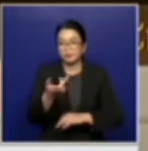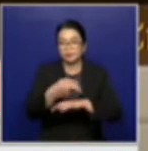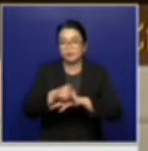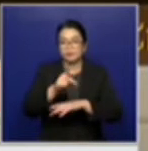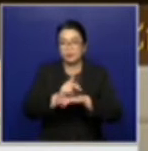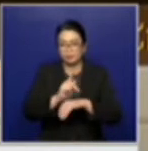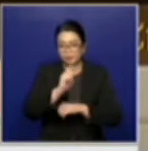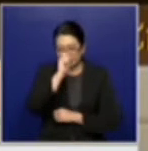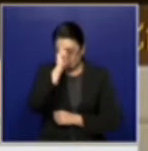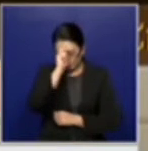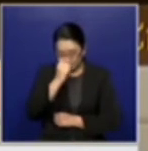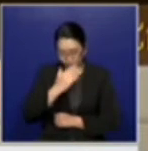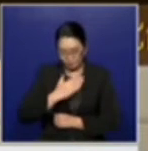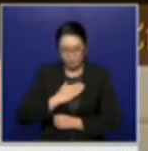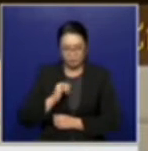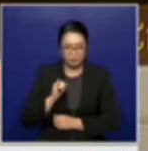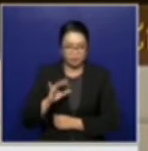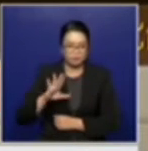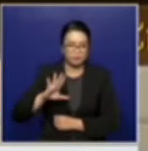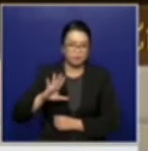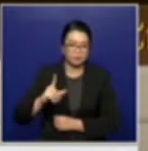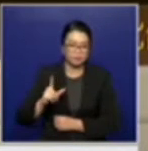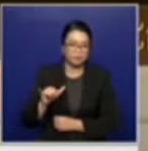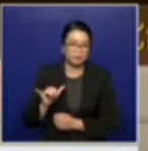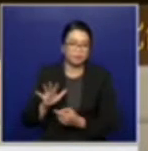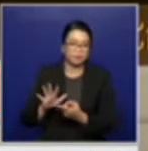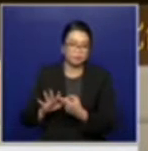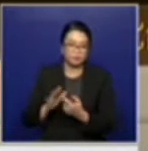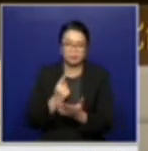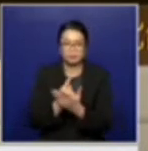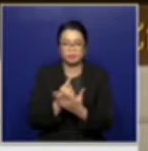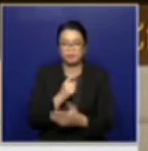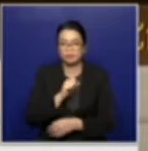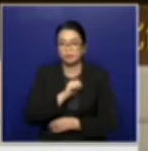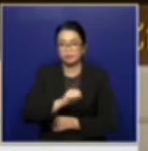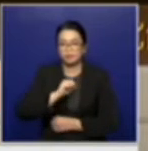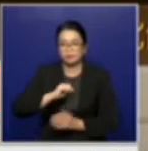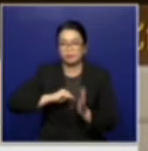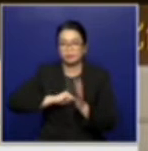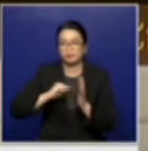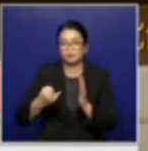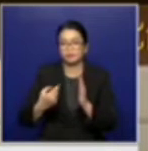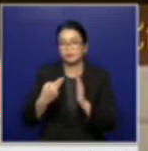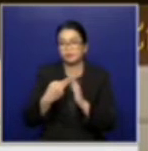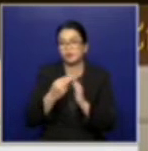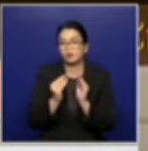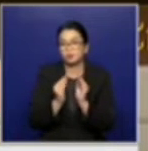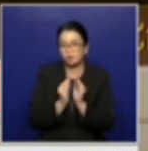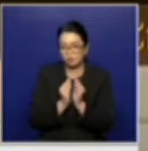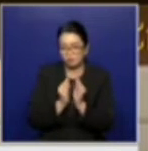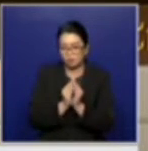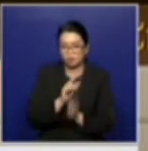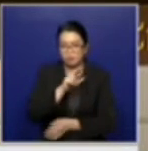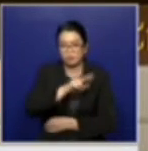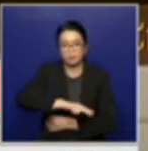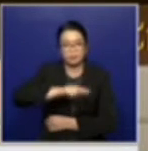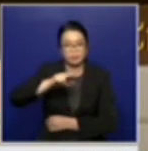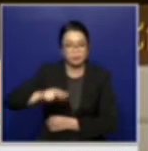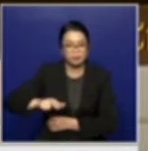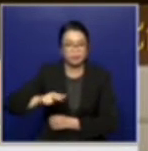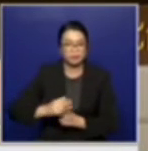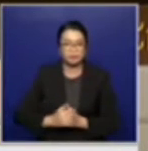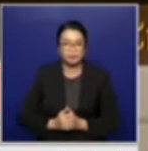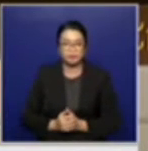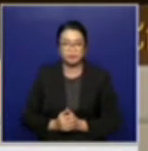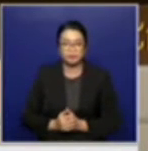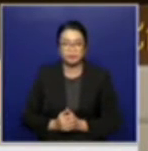ับผมชยาพรหมมาสมาชิกสภาผู้แทนราษฎรจังหวัดหนองบัวลำภูพรรคเพื่อไทยท่านประ